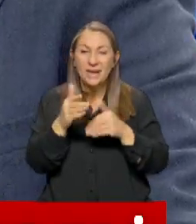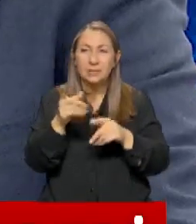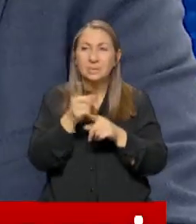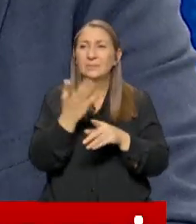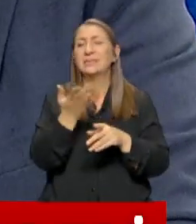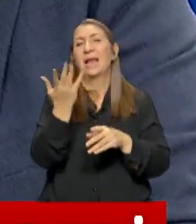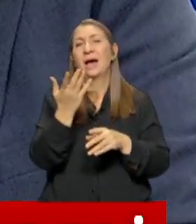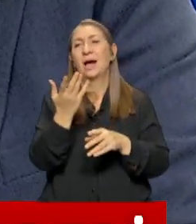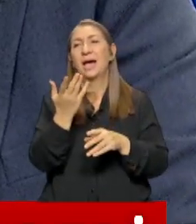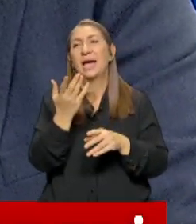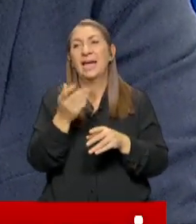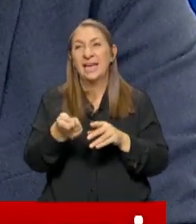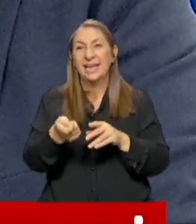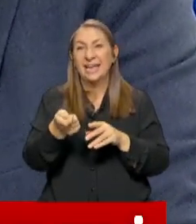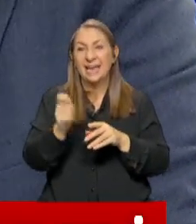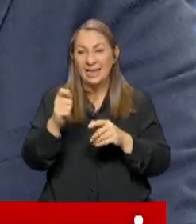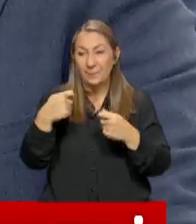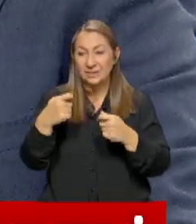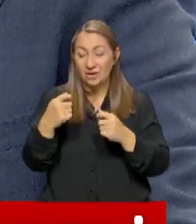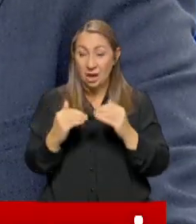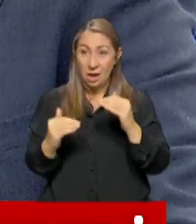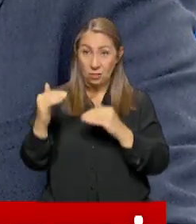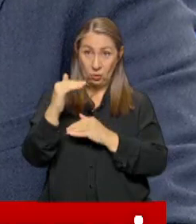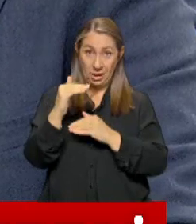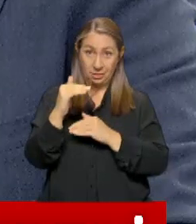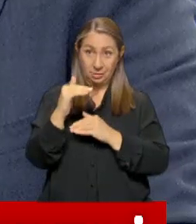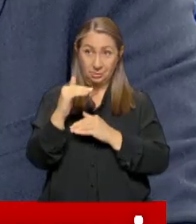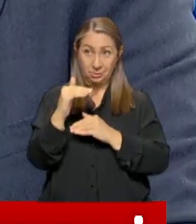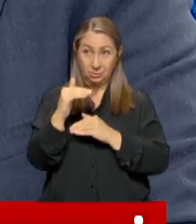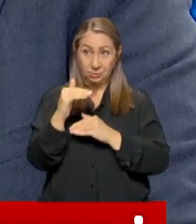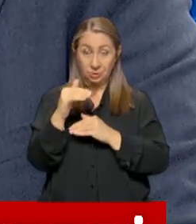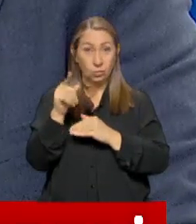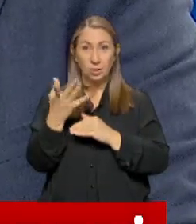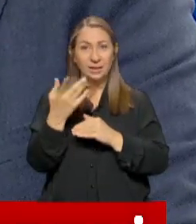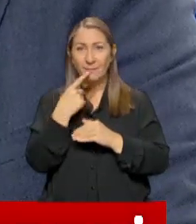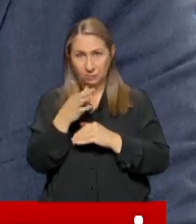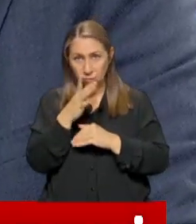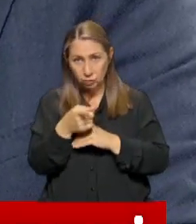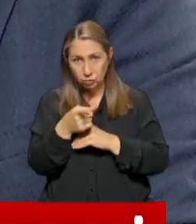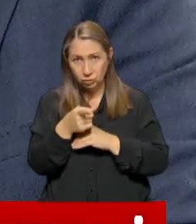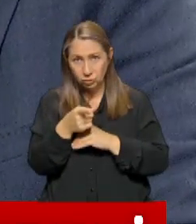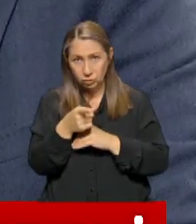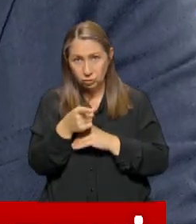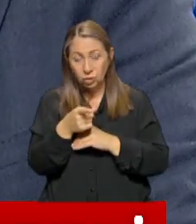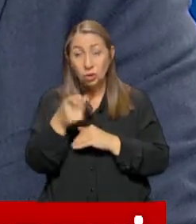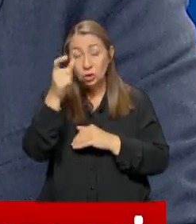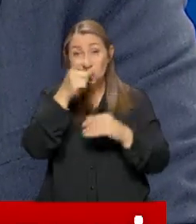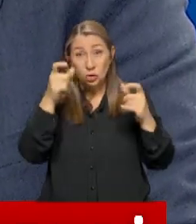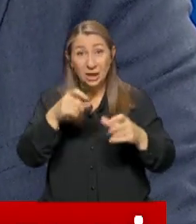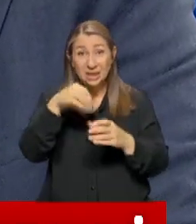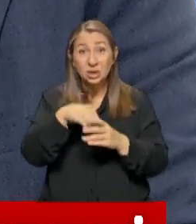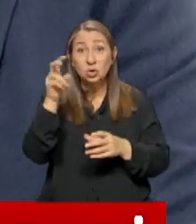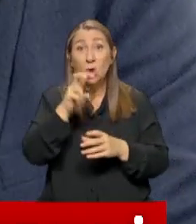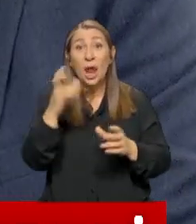yani Ne gibi mesela Kredi maliyetlerini arttırıyorlar Bu da neye yol açıyor biliyor musun Türkiye